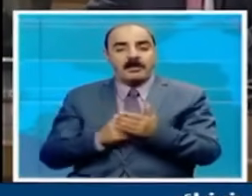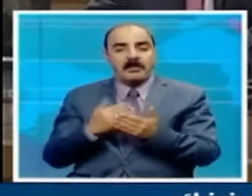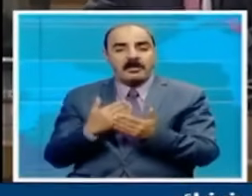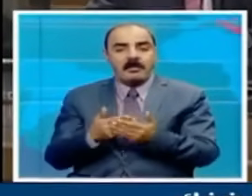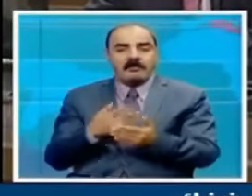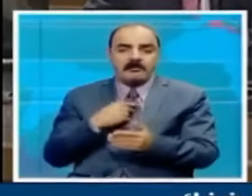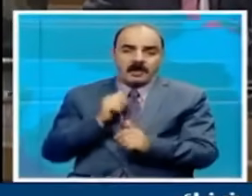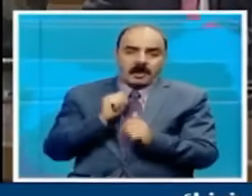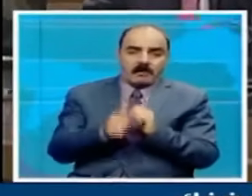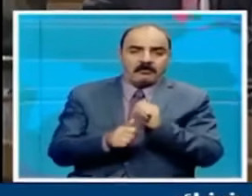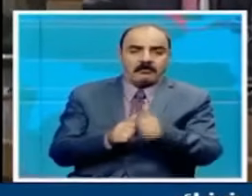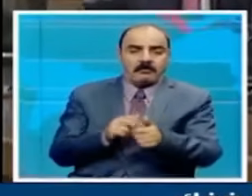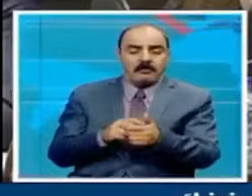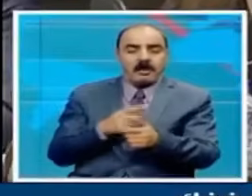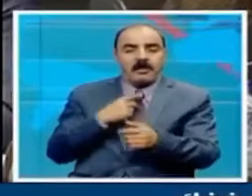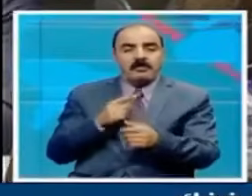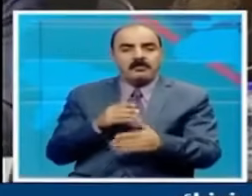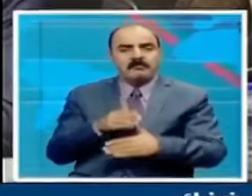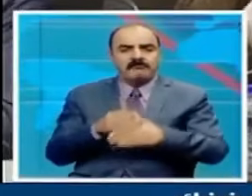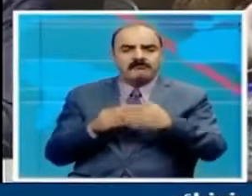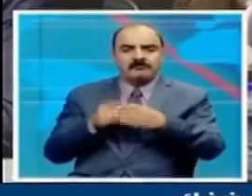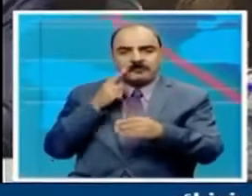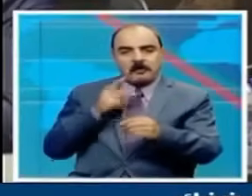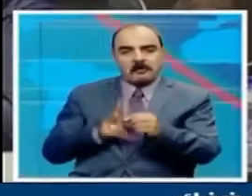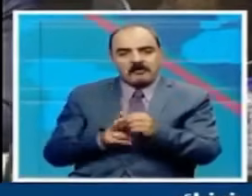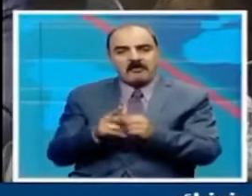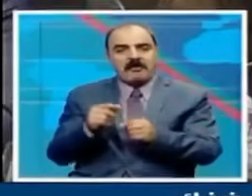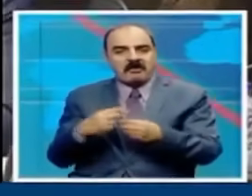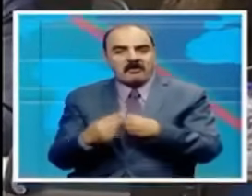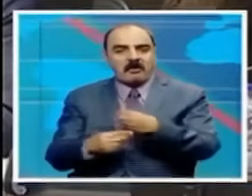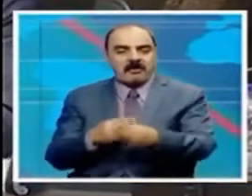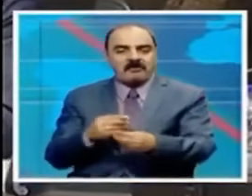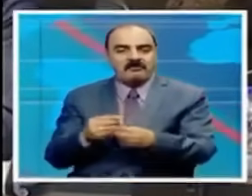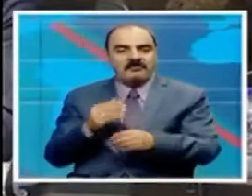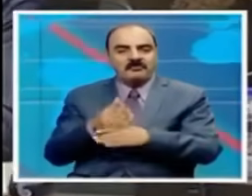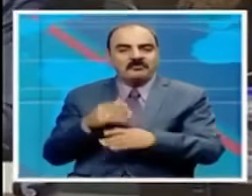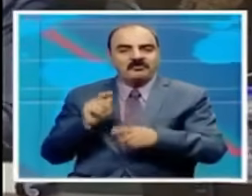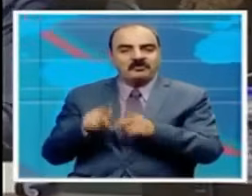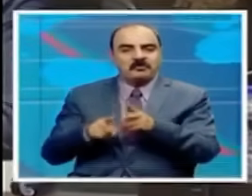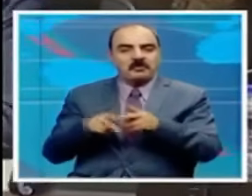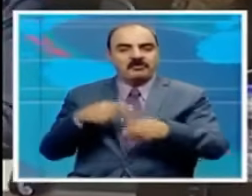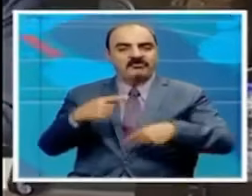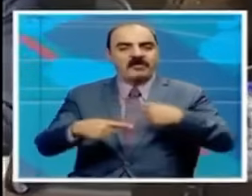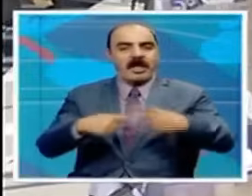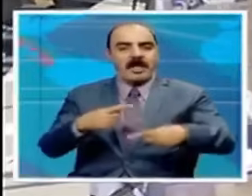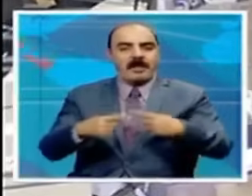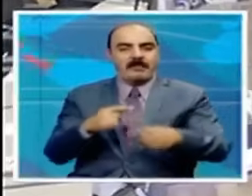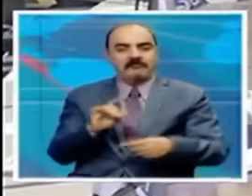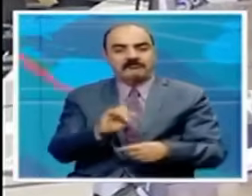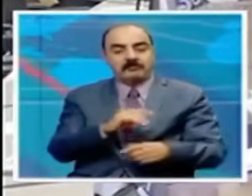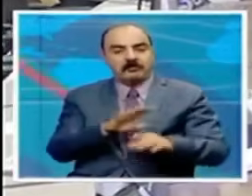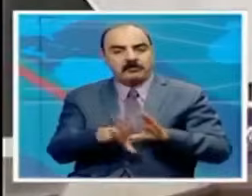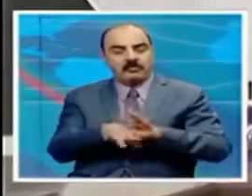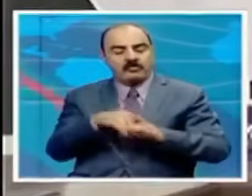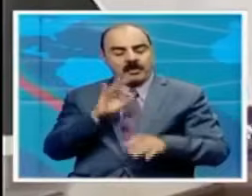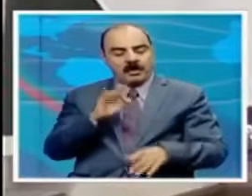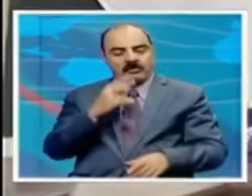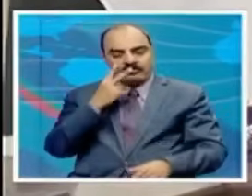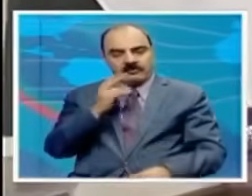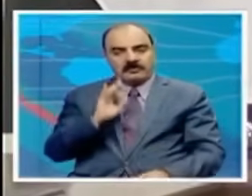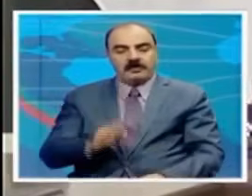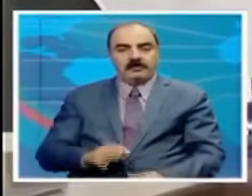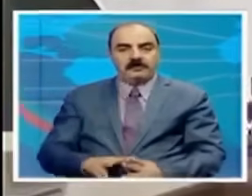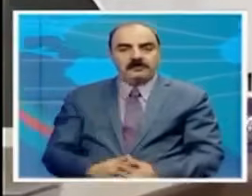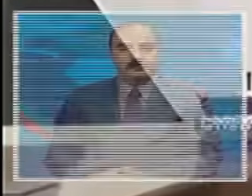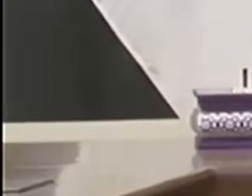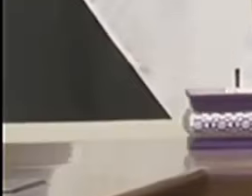الشركة حرص رئيس الشركة على التواجد خلال فعالية وضع حجر الأساس للمشروع كدليل على حرصه على متابعة